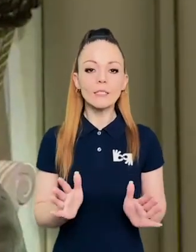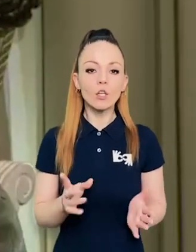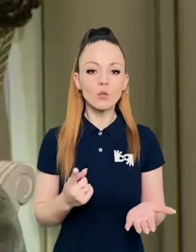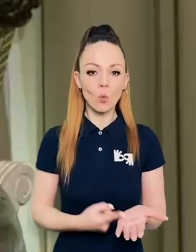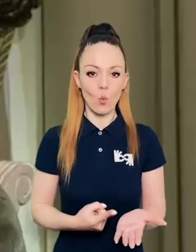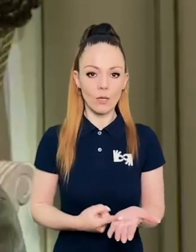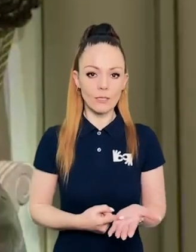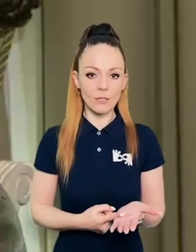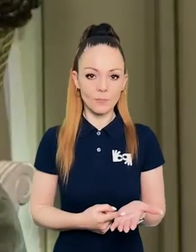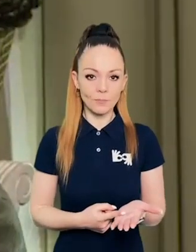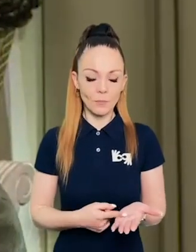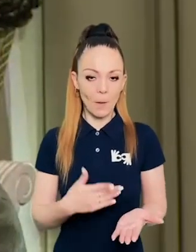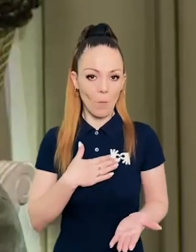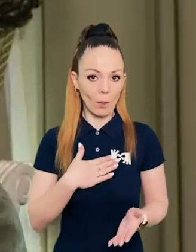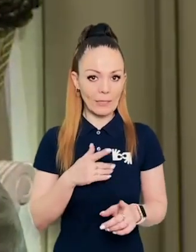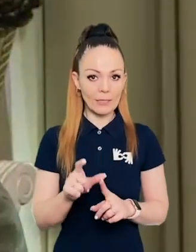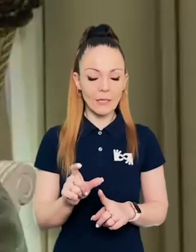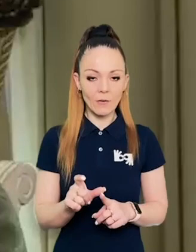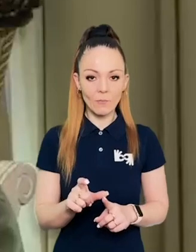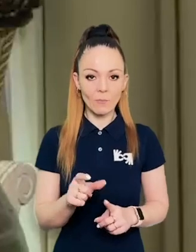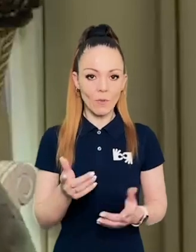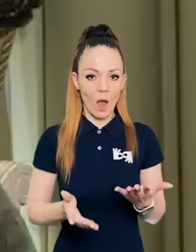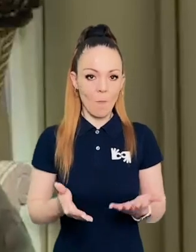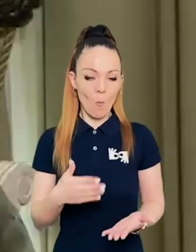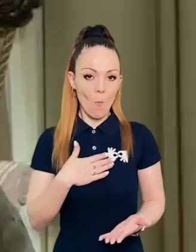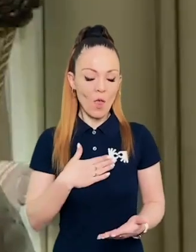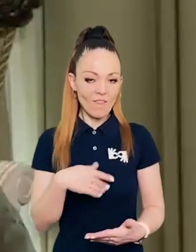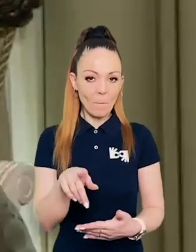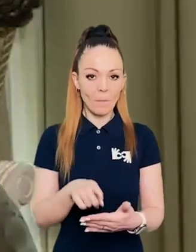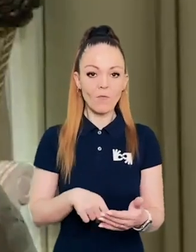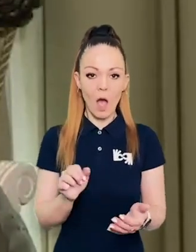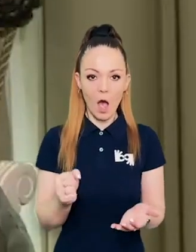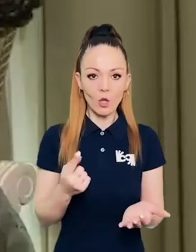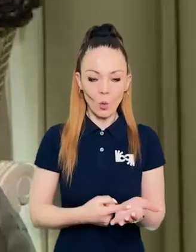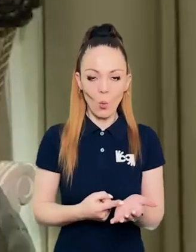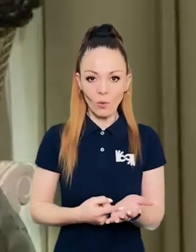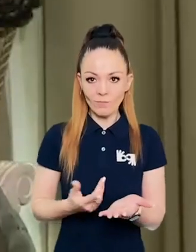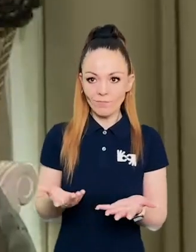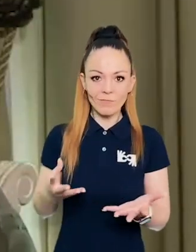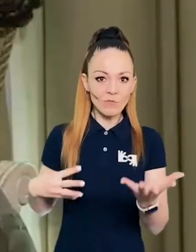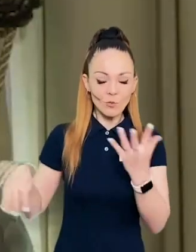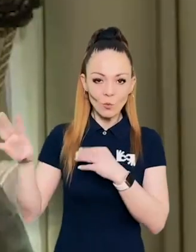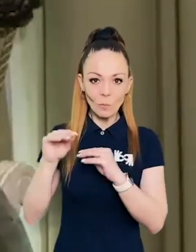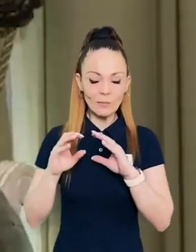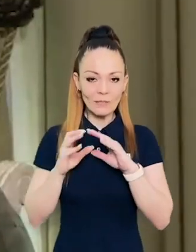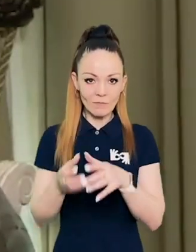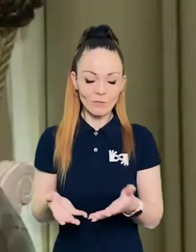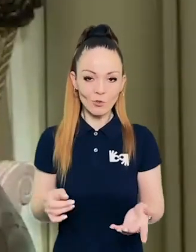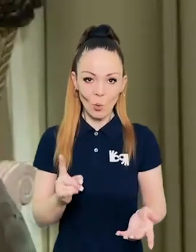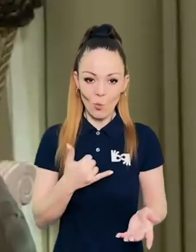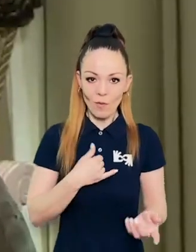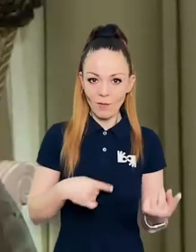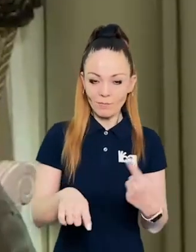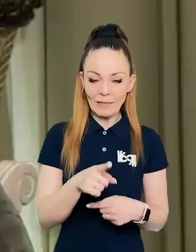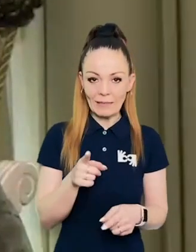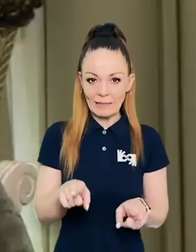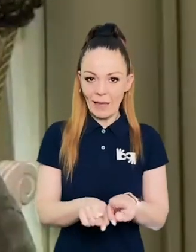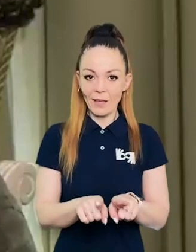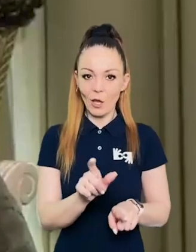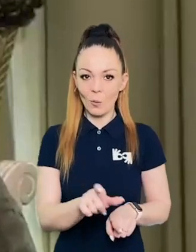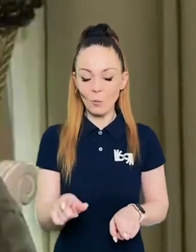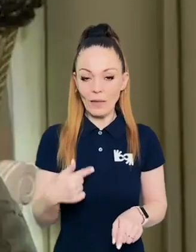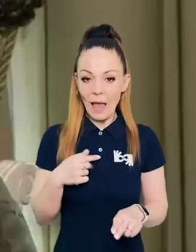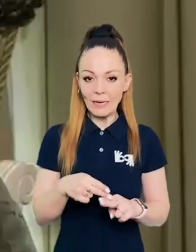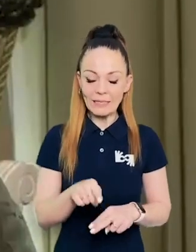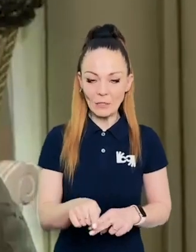не тільки доказ моїх слів або моєї впевненості, а доказ всьому світу, що в нас такі люди.